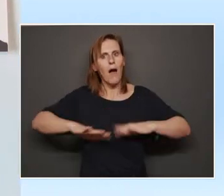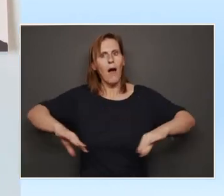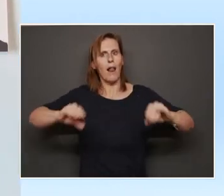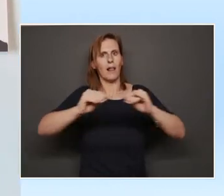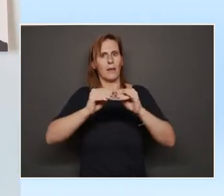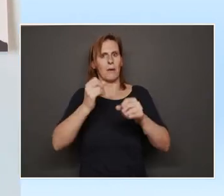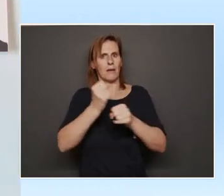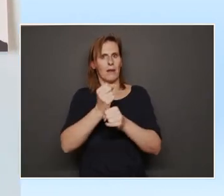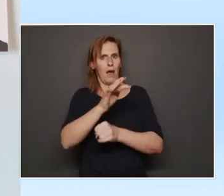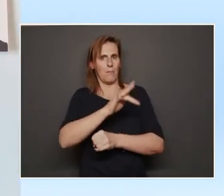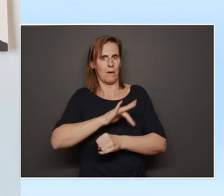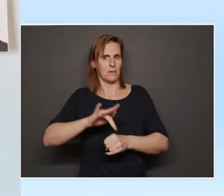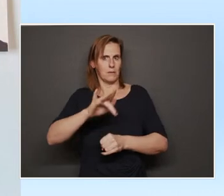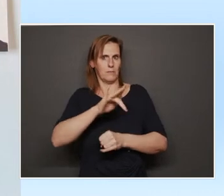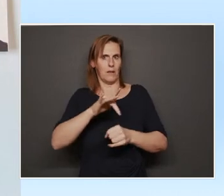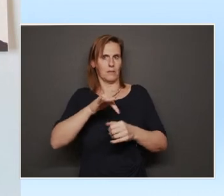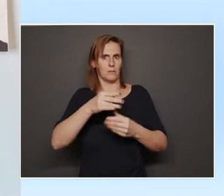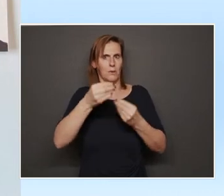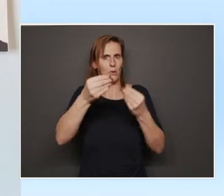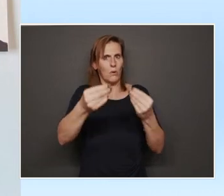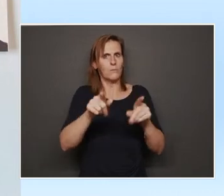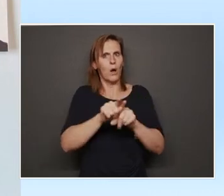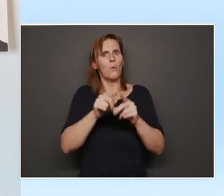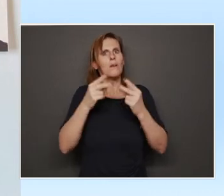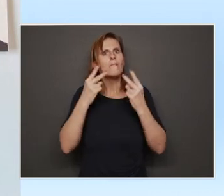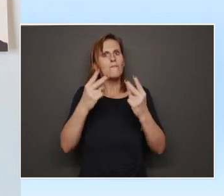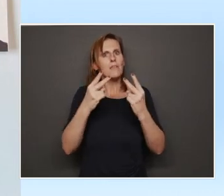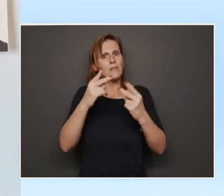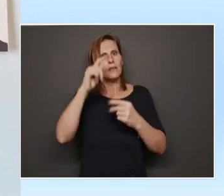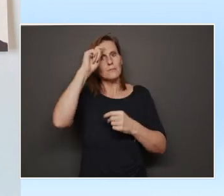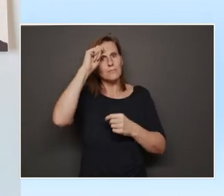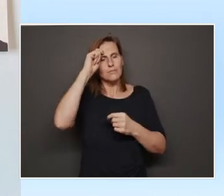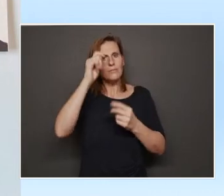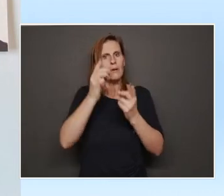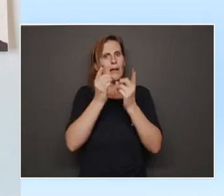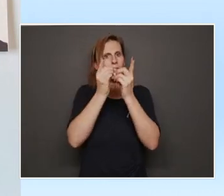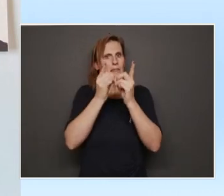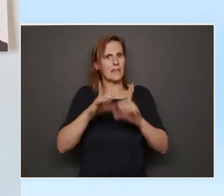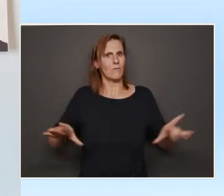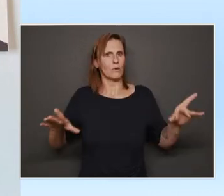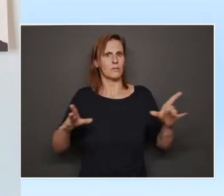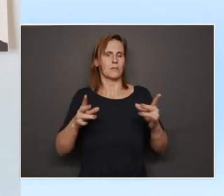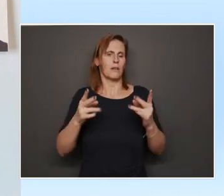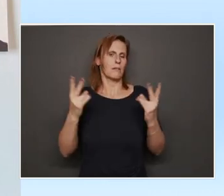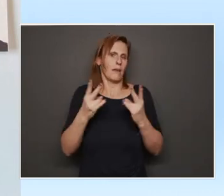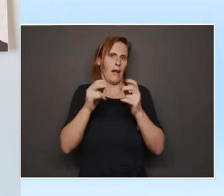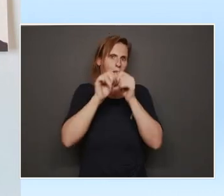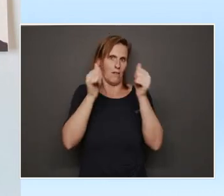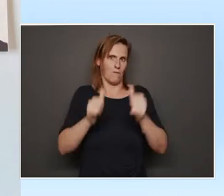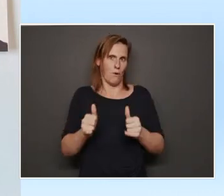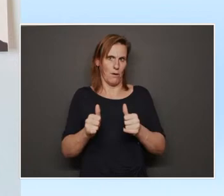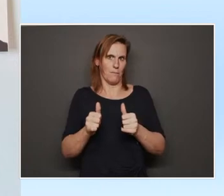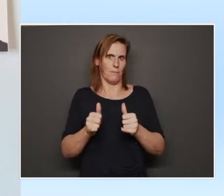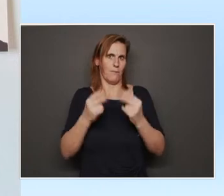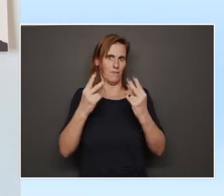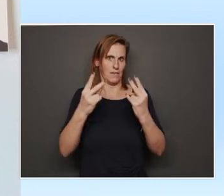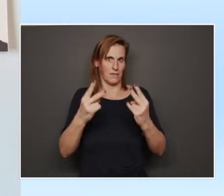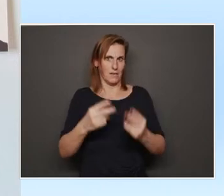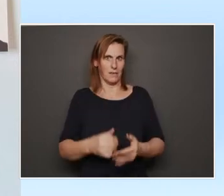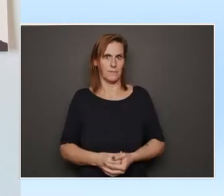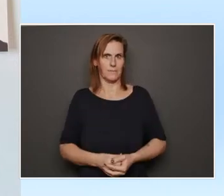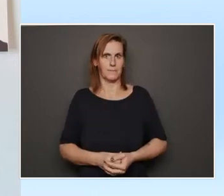zu fassen. Außerdem wird großer Wert auf die Wertschätzung von Diversitäten jeglicher Form gelegt.